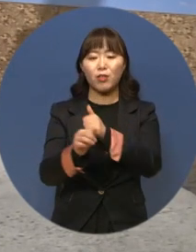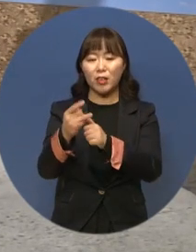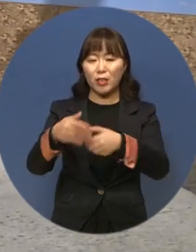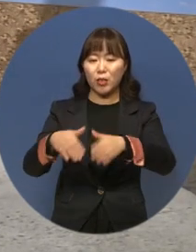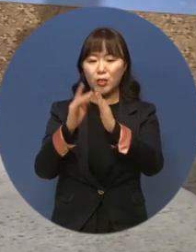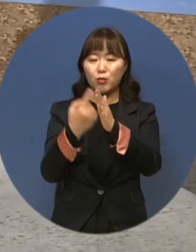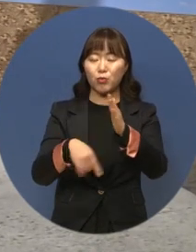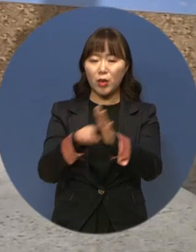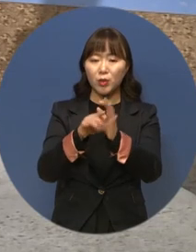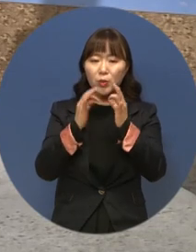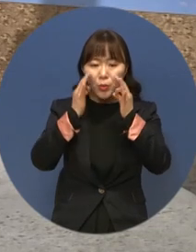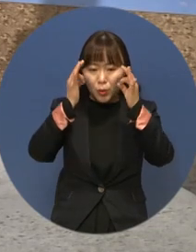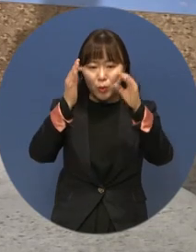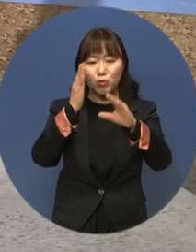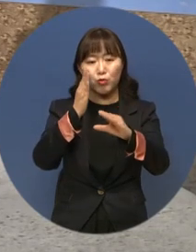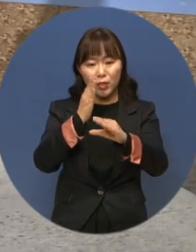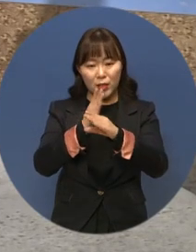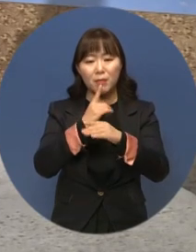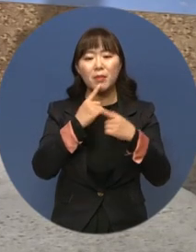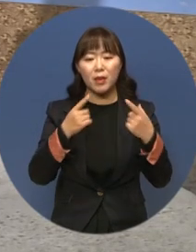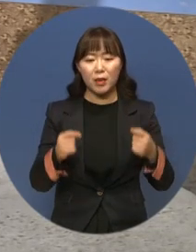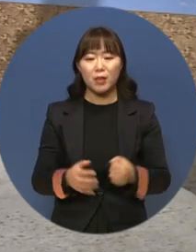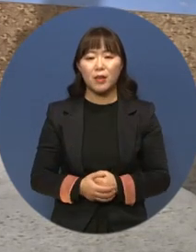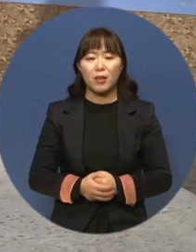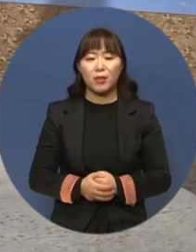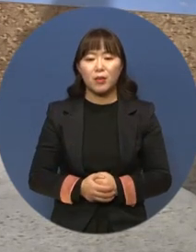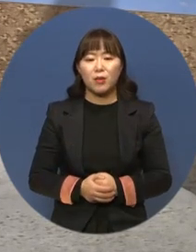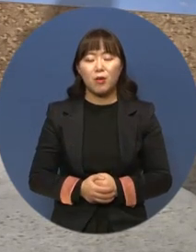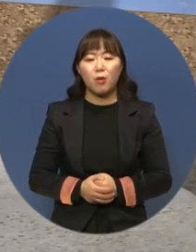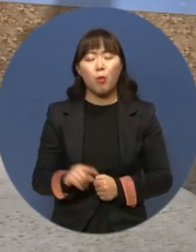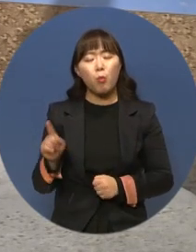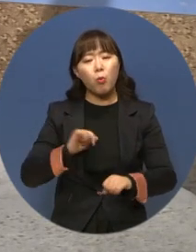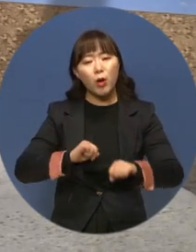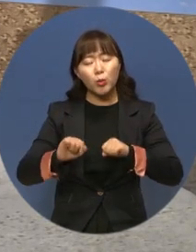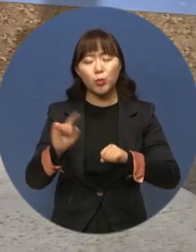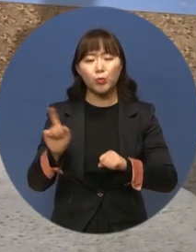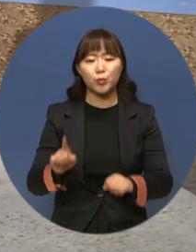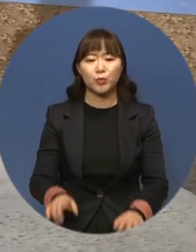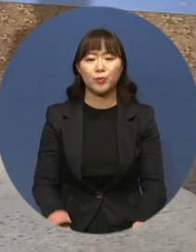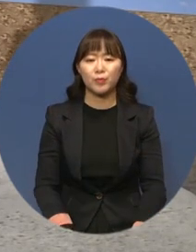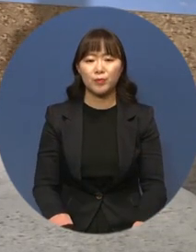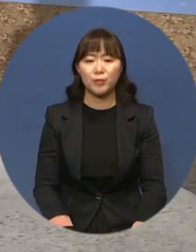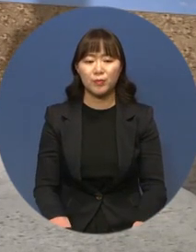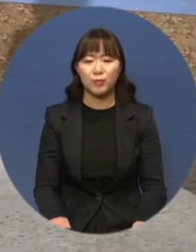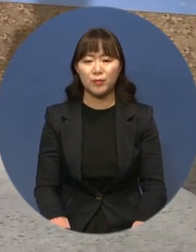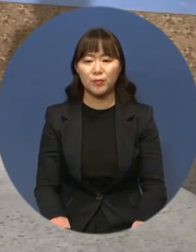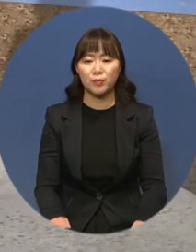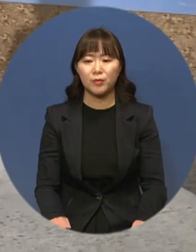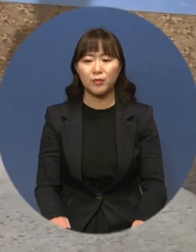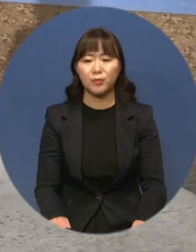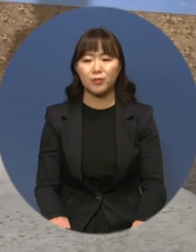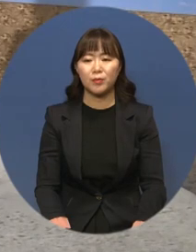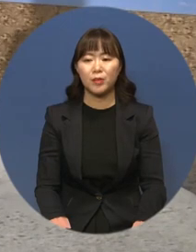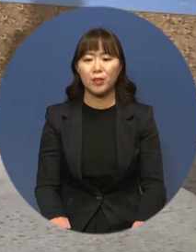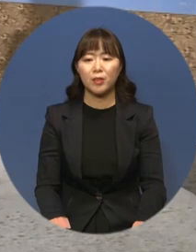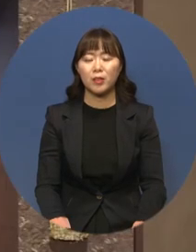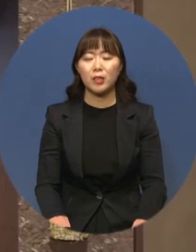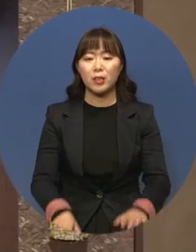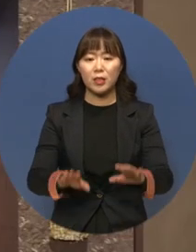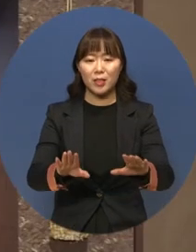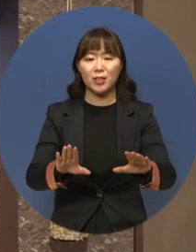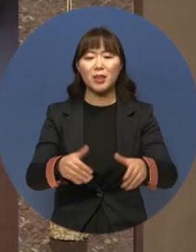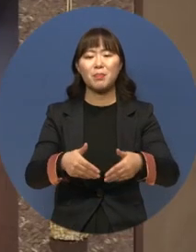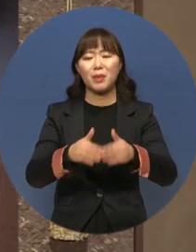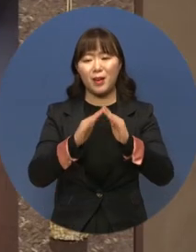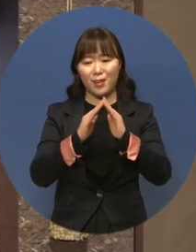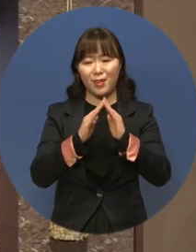국가장애인위원회 설치를 위해서 노력하고 있다, 그렇죠. 이렇게 말씀을 해 그래서, 주셨는데, 네네. 어떤 활동들을 하시나요, 주로? 지금 이제 구성이